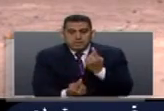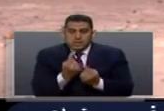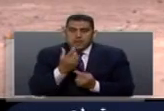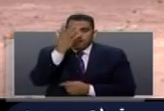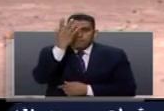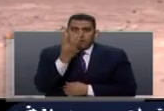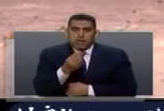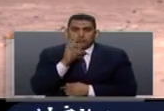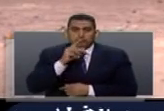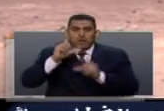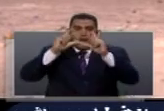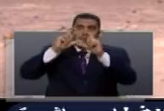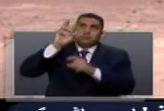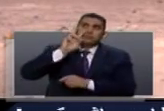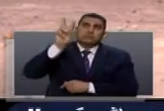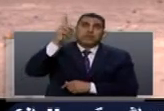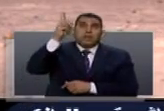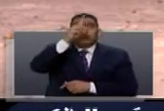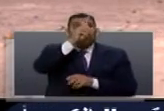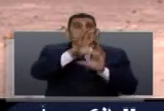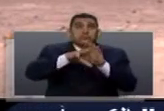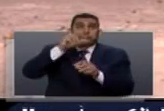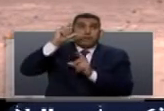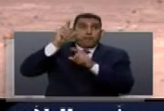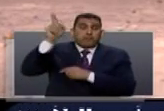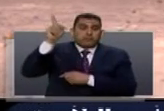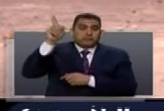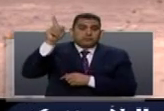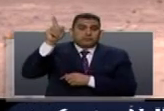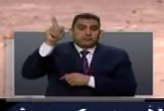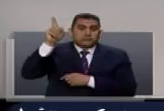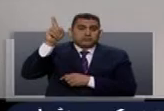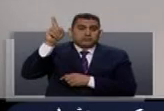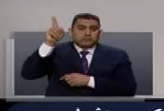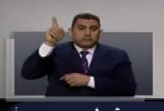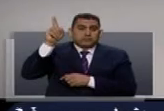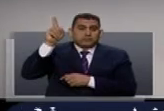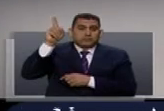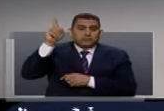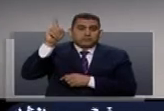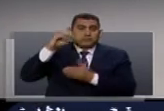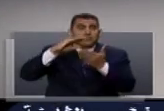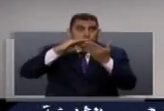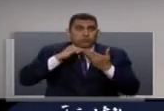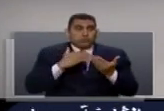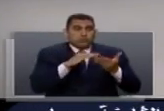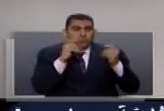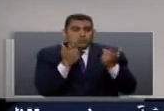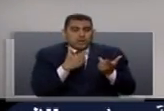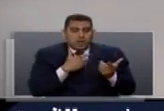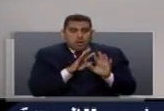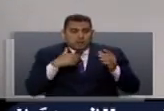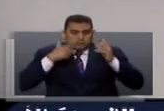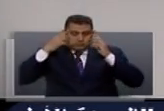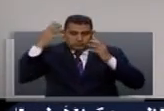الزراعيه وكده بالليل وابص القمر وقول يا رب لو انت خلقت الامر دوت يعني الحقني لان انا